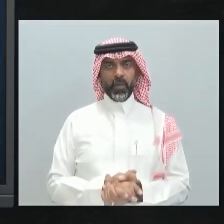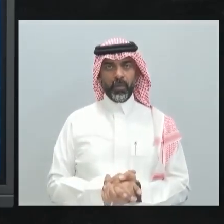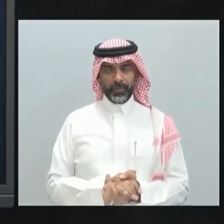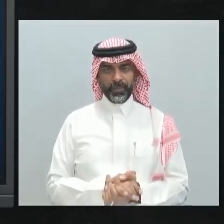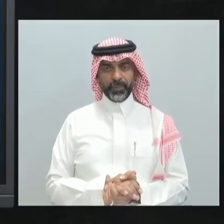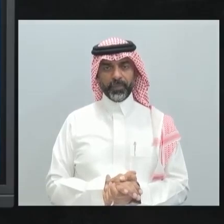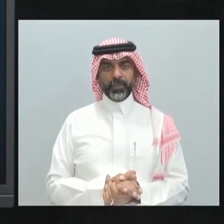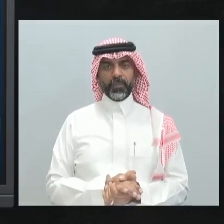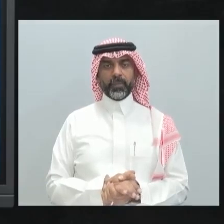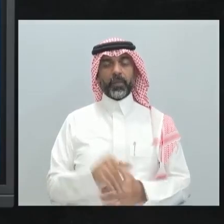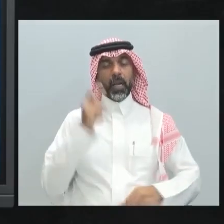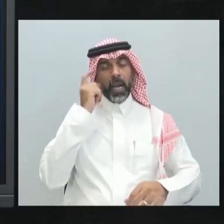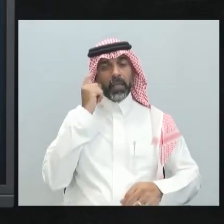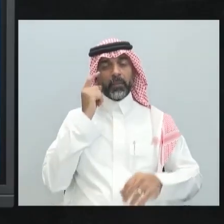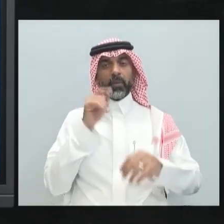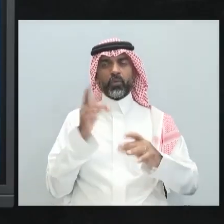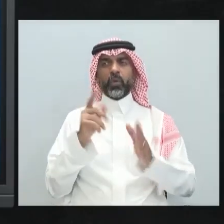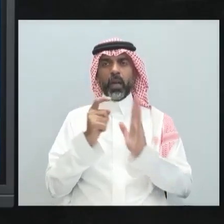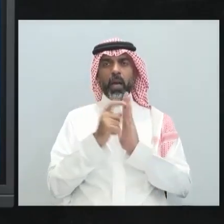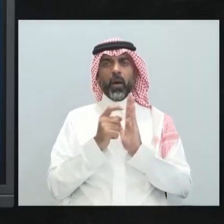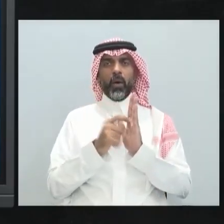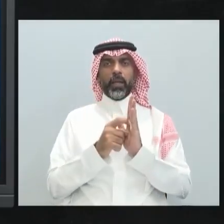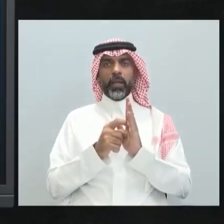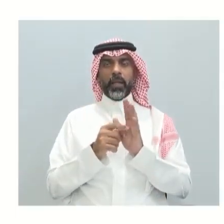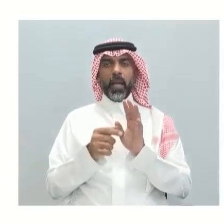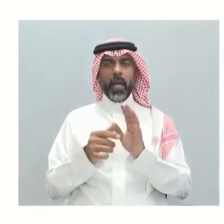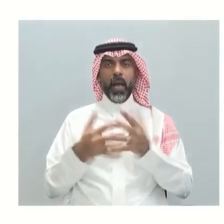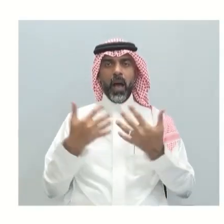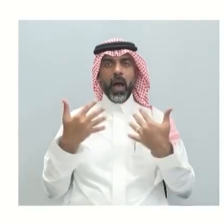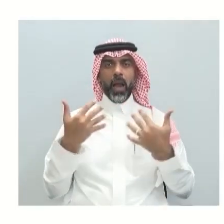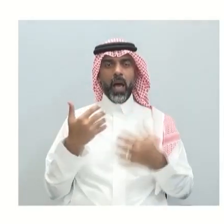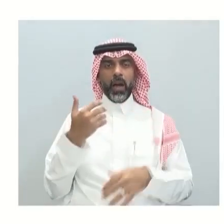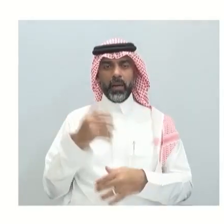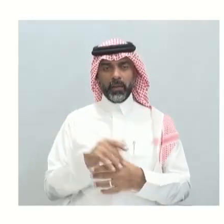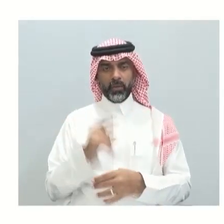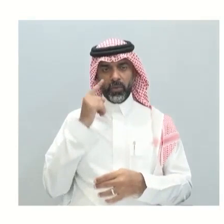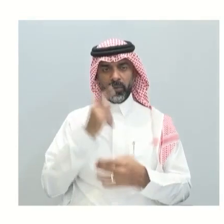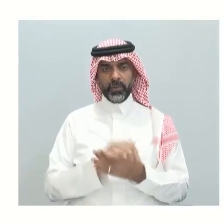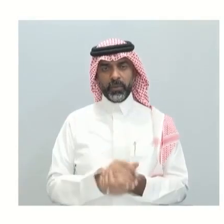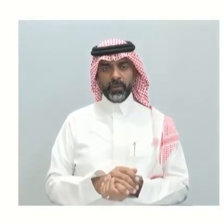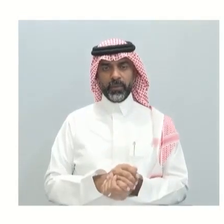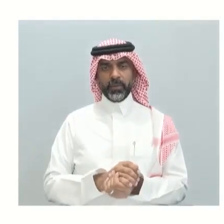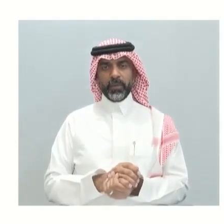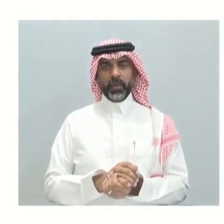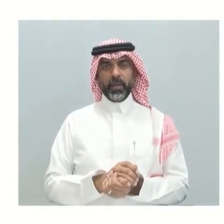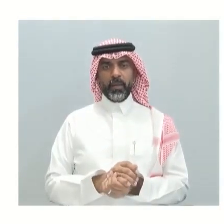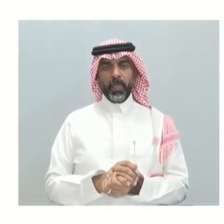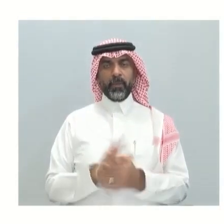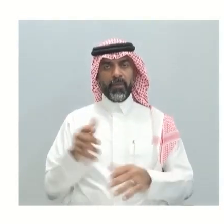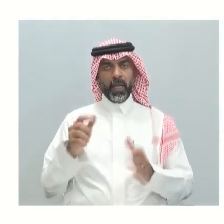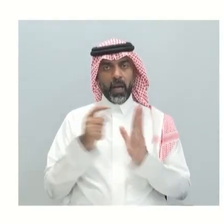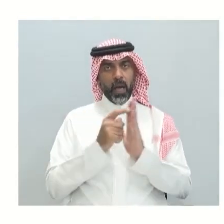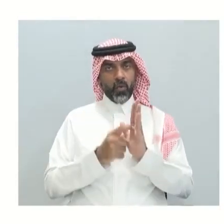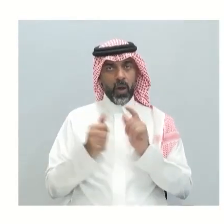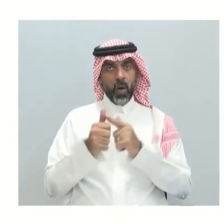الطاقه لابد ان نتعرف على قوانين الديناميكا الحراريه فلدينا في قوانين الديناميكا الحراريه قانون اول وقانون